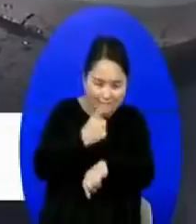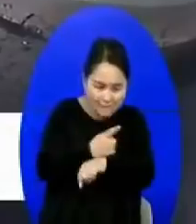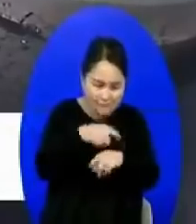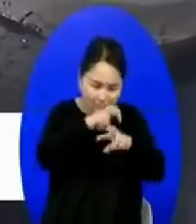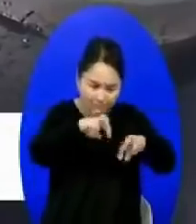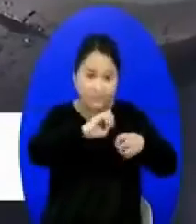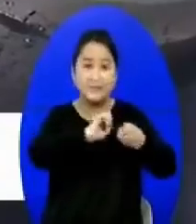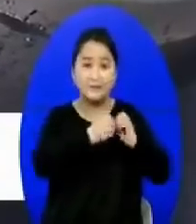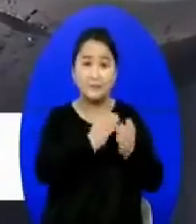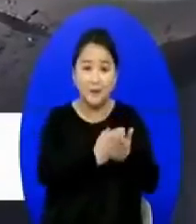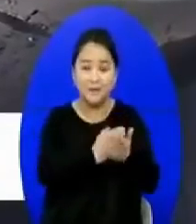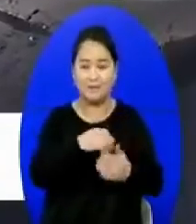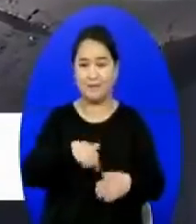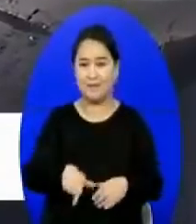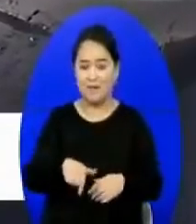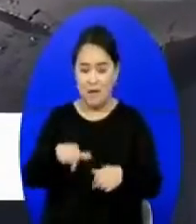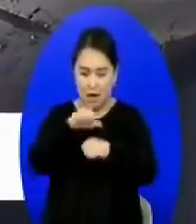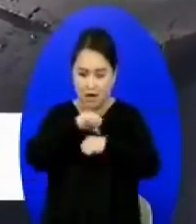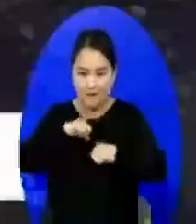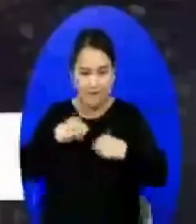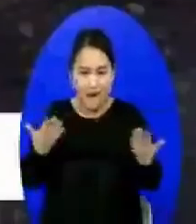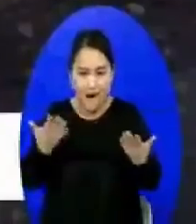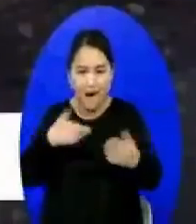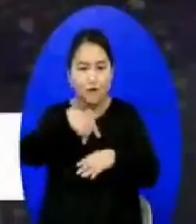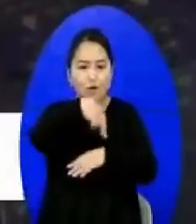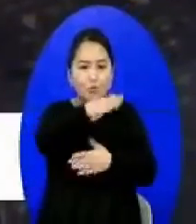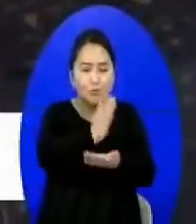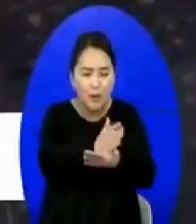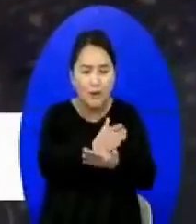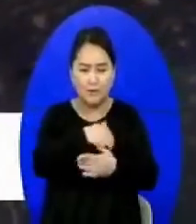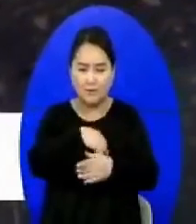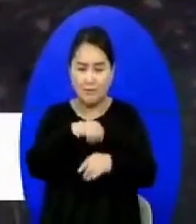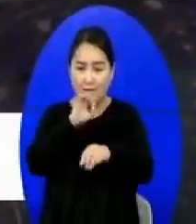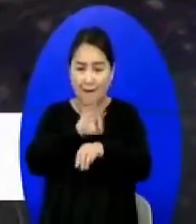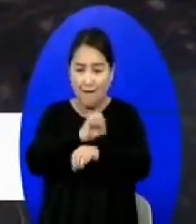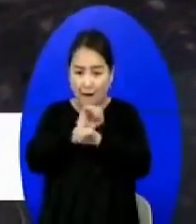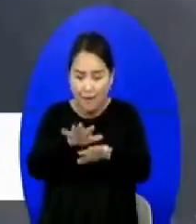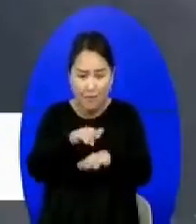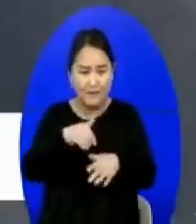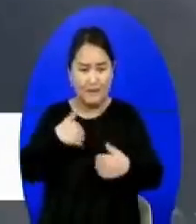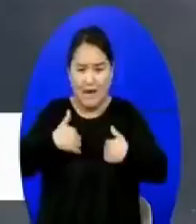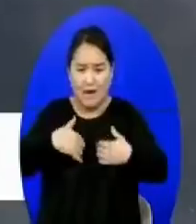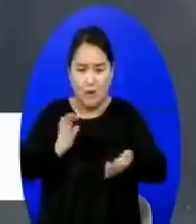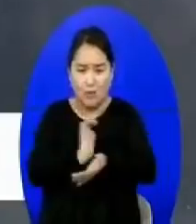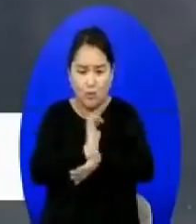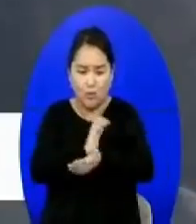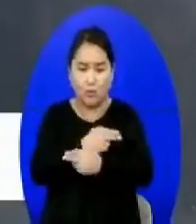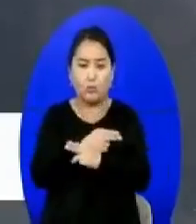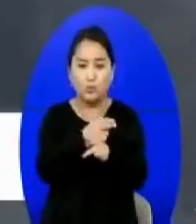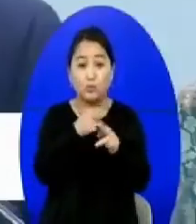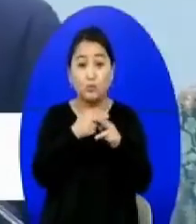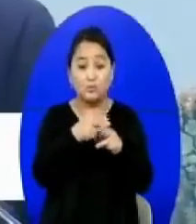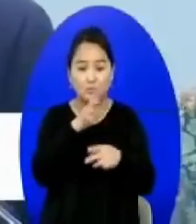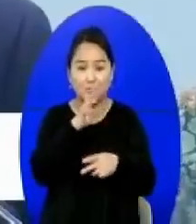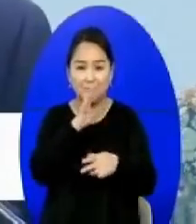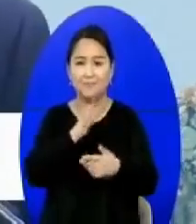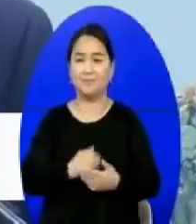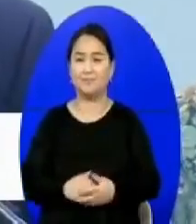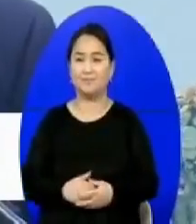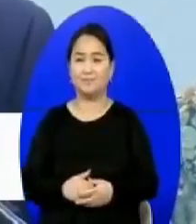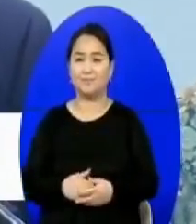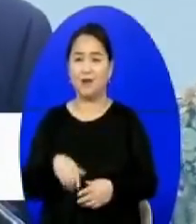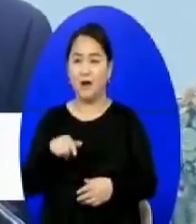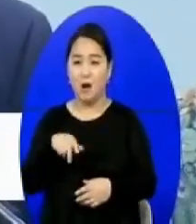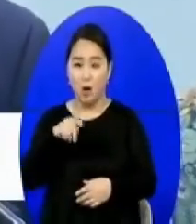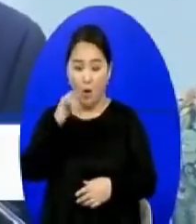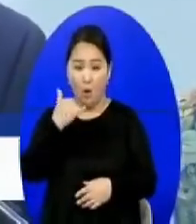байна. Иргэдээ хаан зорчиж байгааг мэдж байх нь халдвар гарлаа гэхэд яаралтай арга хэмжээ авах гол судалгаа болдог байна. Хот